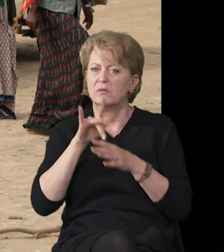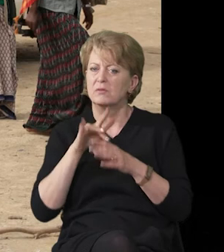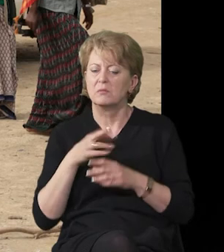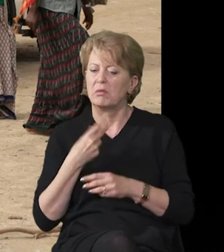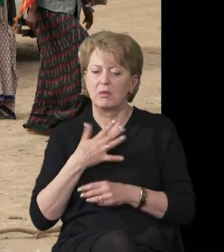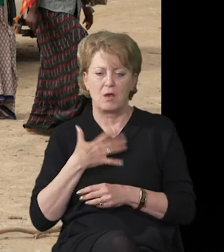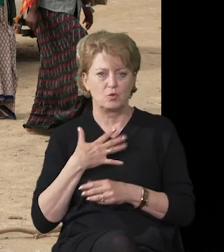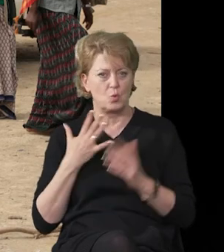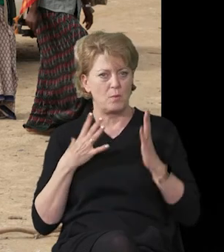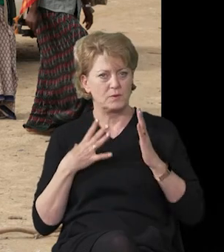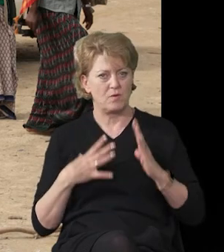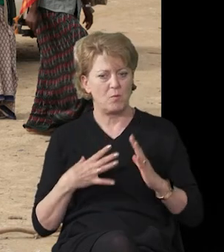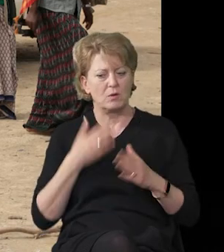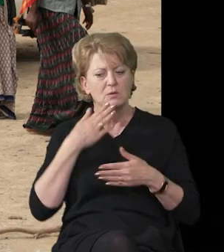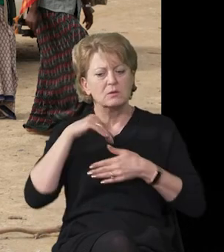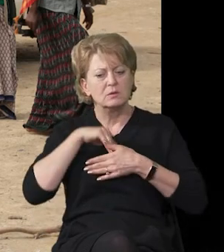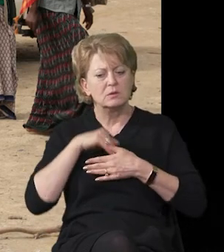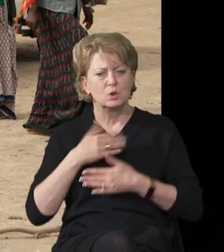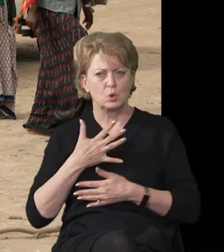nieokreślony stan, który powodował